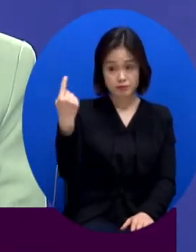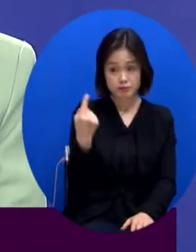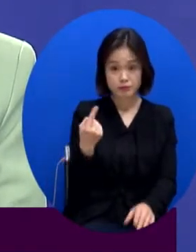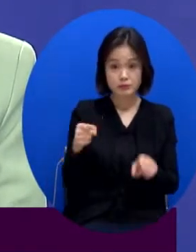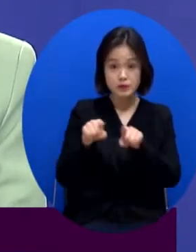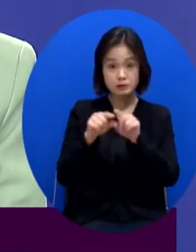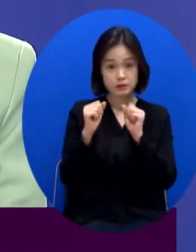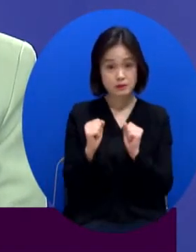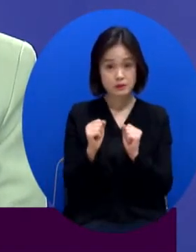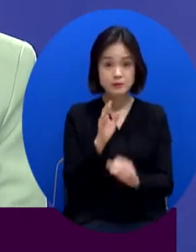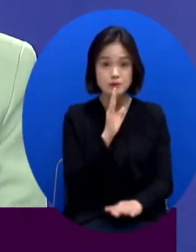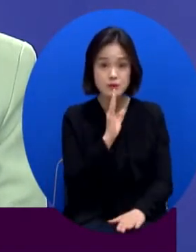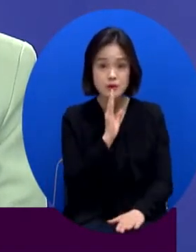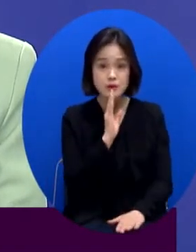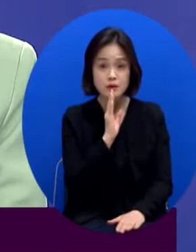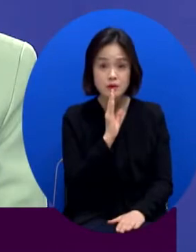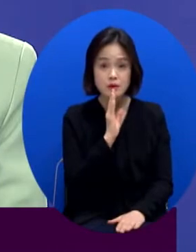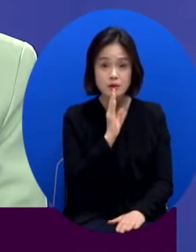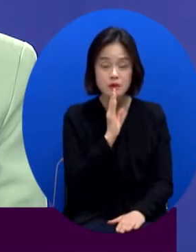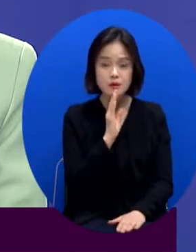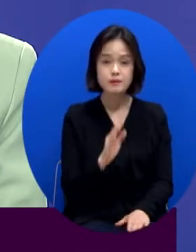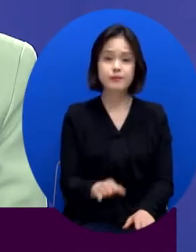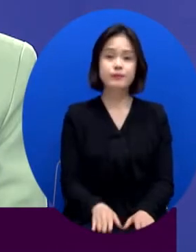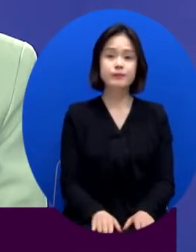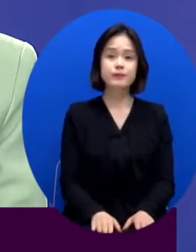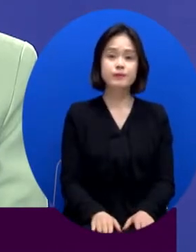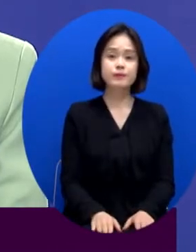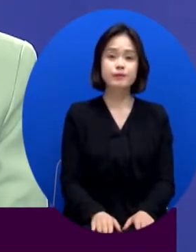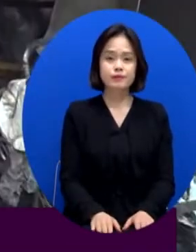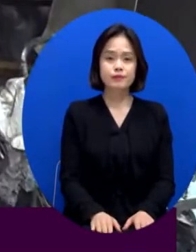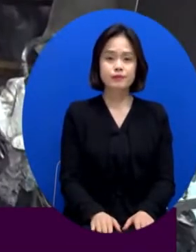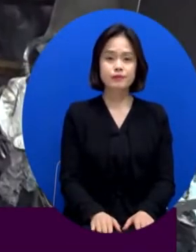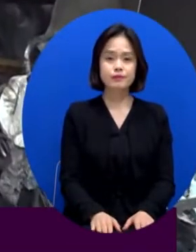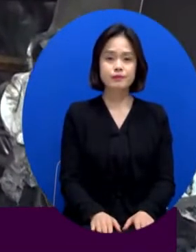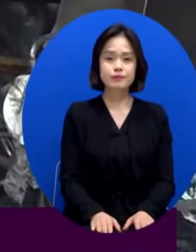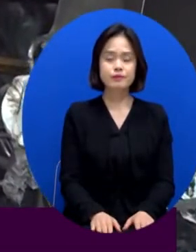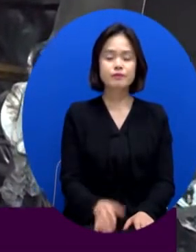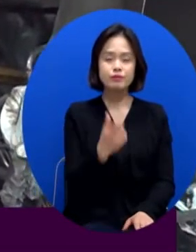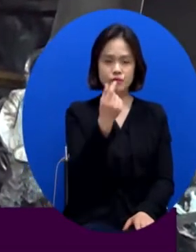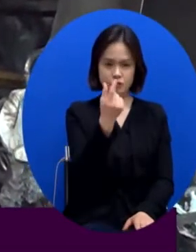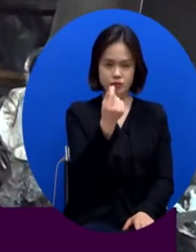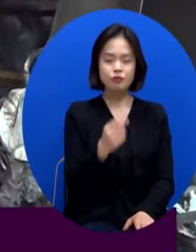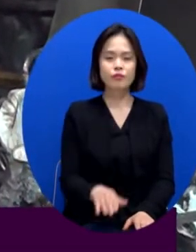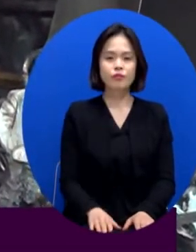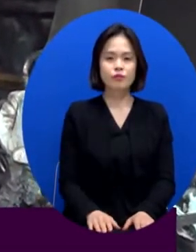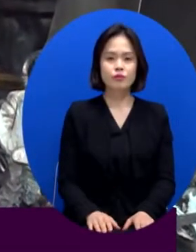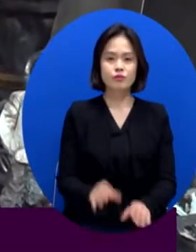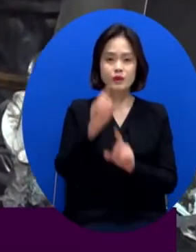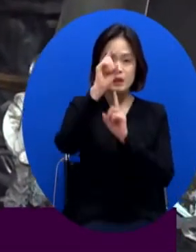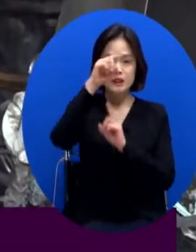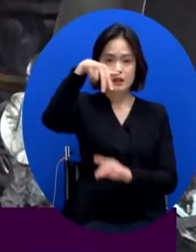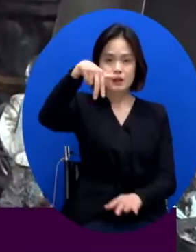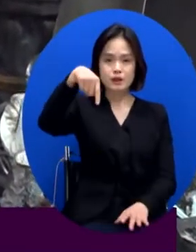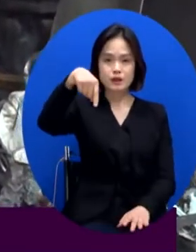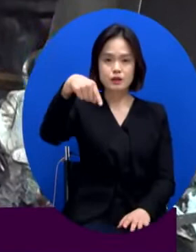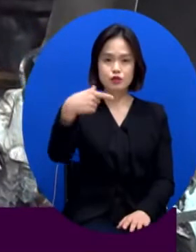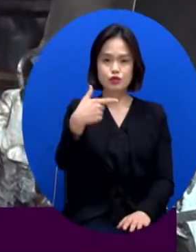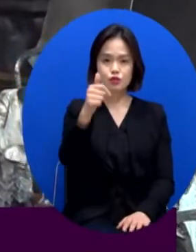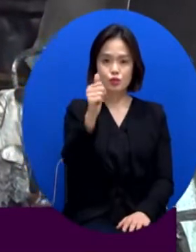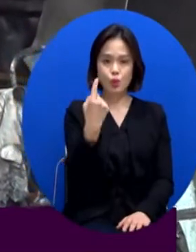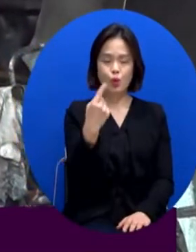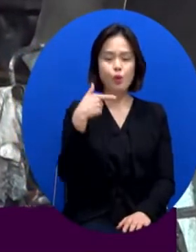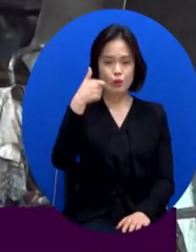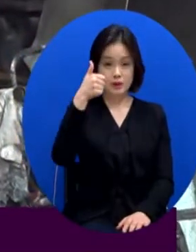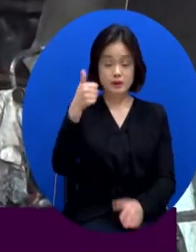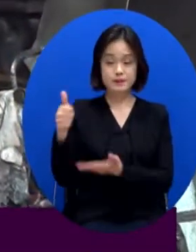계신다고 지금 제가 알고 있는데 어떻게 옆에 나와 계신지 모르겠습니다. 나와 계신가요? 그렇습니다. 흥덕교회 이주로 목사님 제 옆에 모셨습니다. 목사님